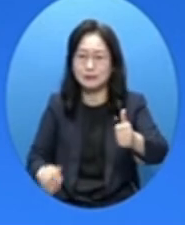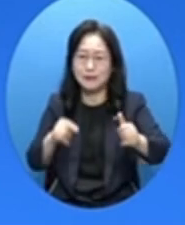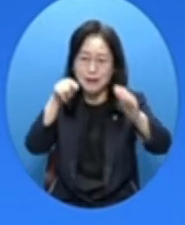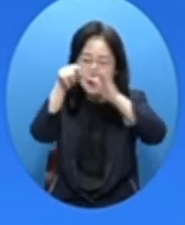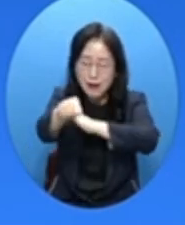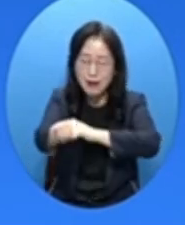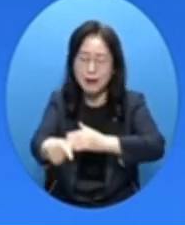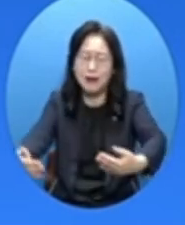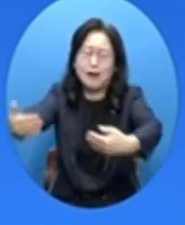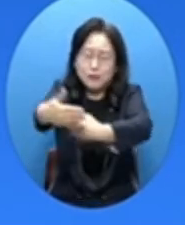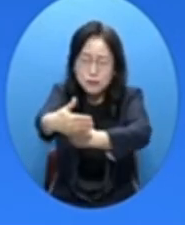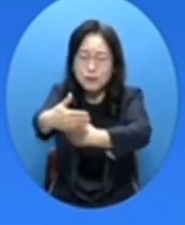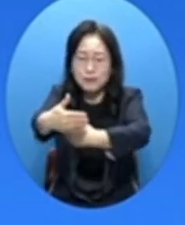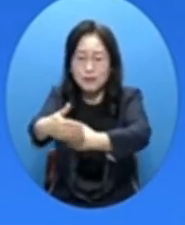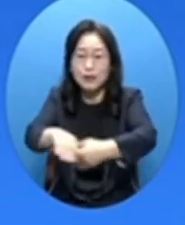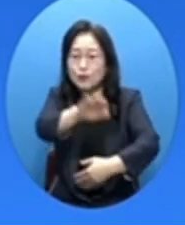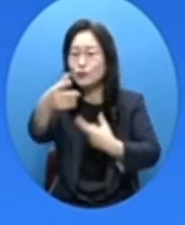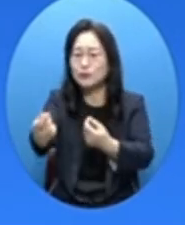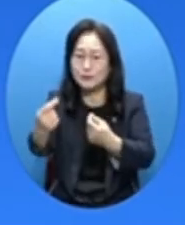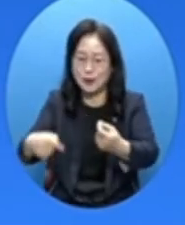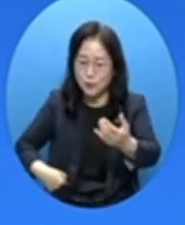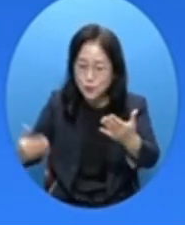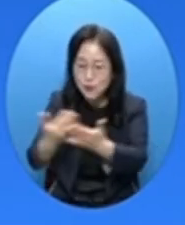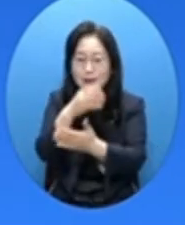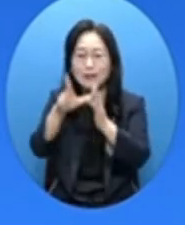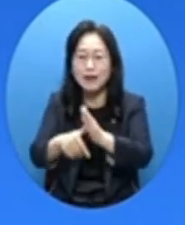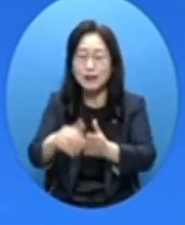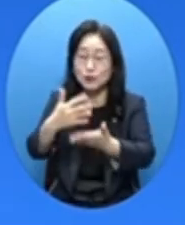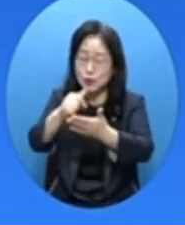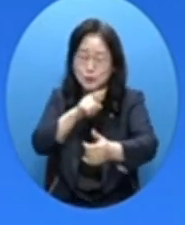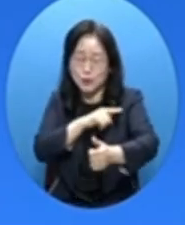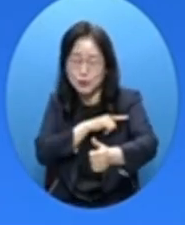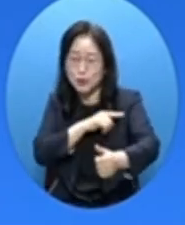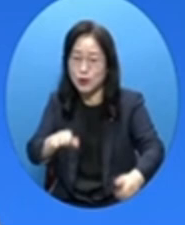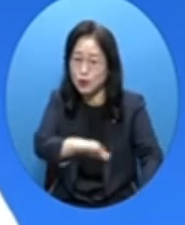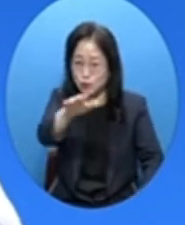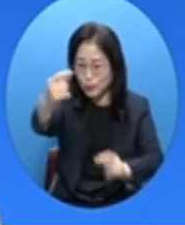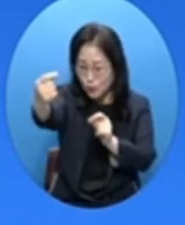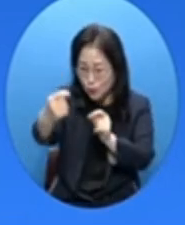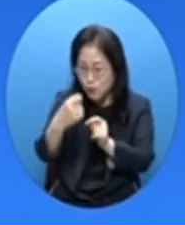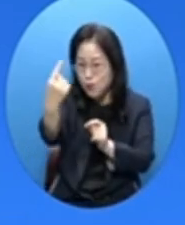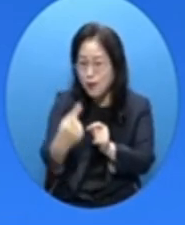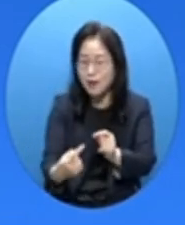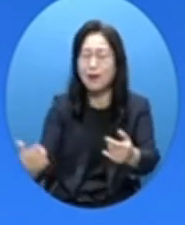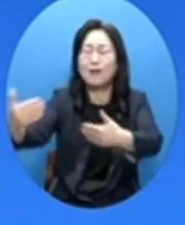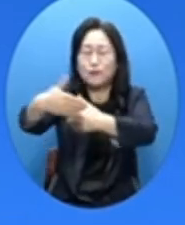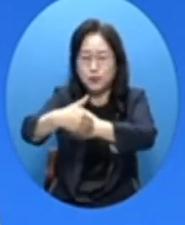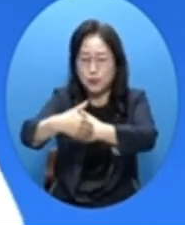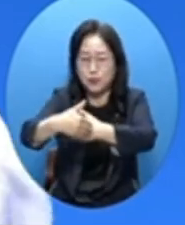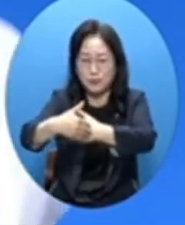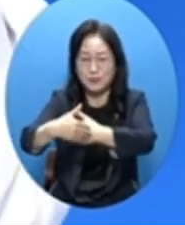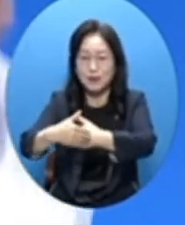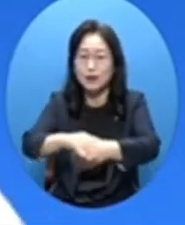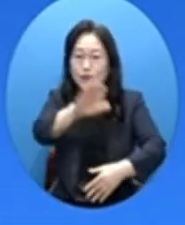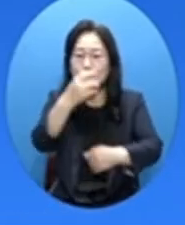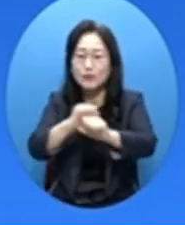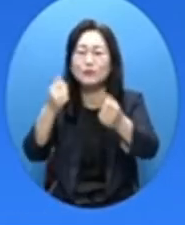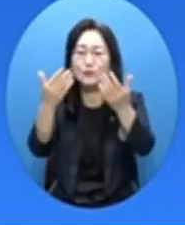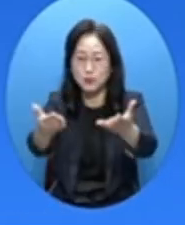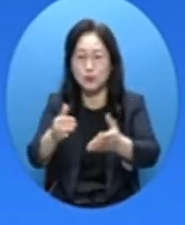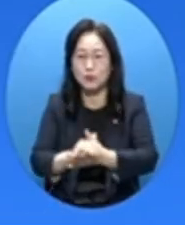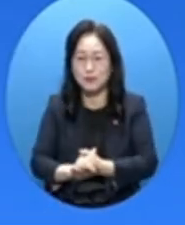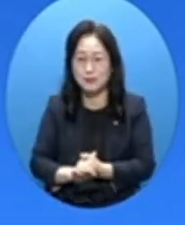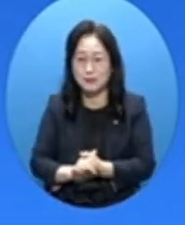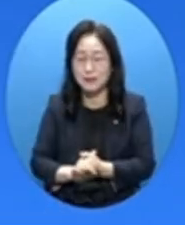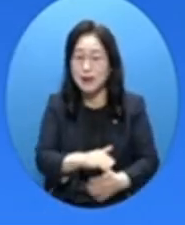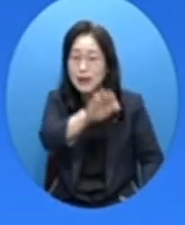그를 품에 안 왔습니다 우리가 회개하고 돌아올 때 주님이 먼저 우리에게 당하셔서 우리를 품어 주시는 것입니다 우리를 용서하시는 것입니다